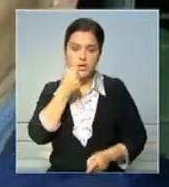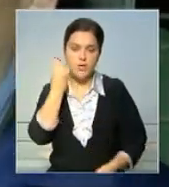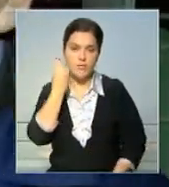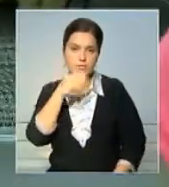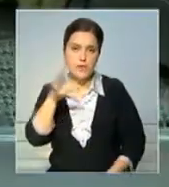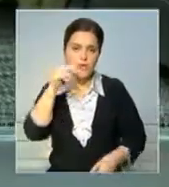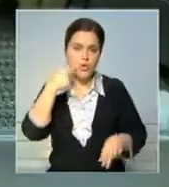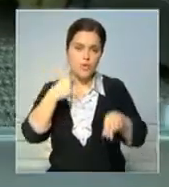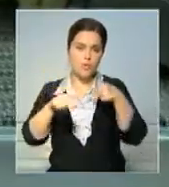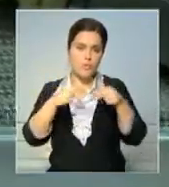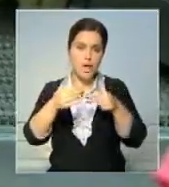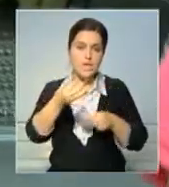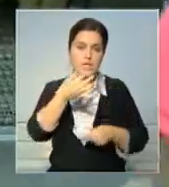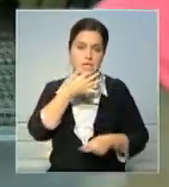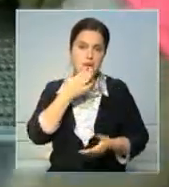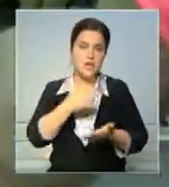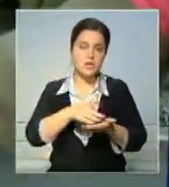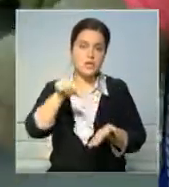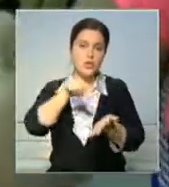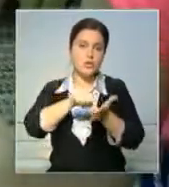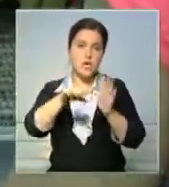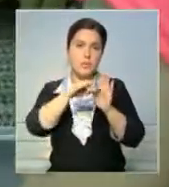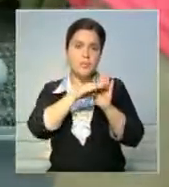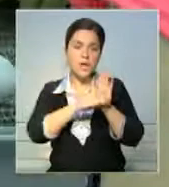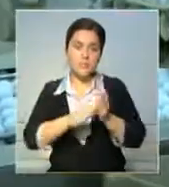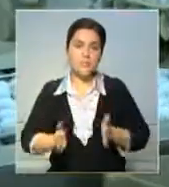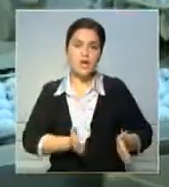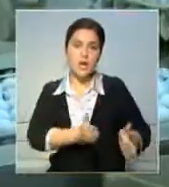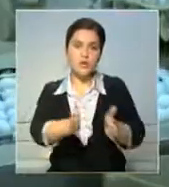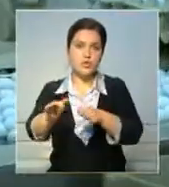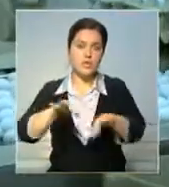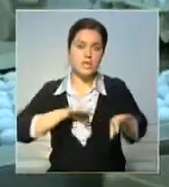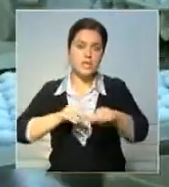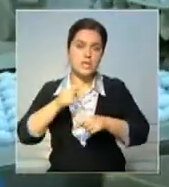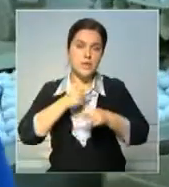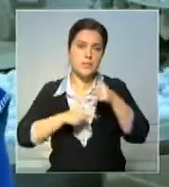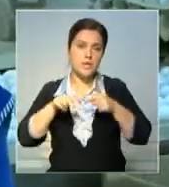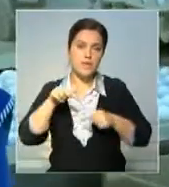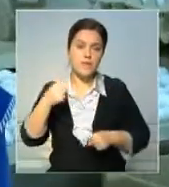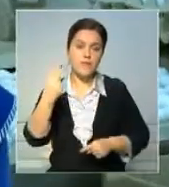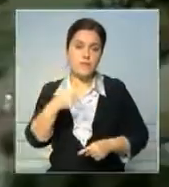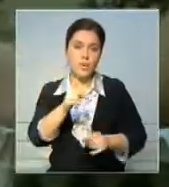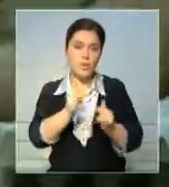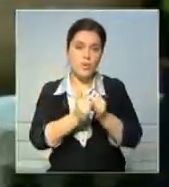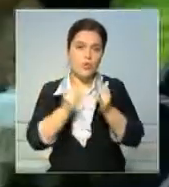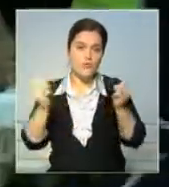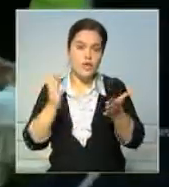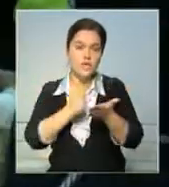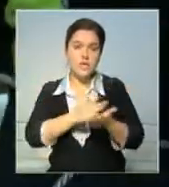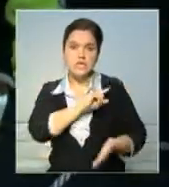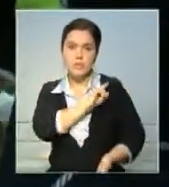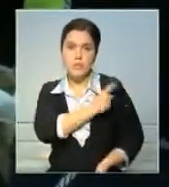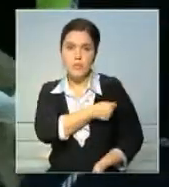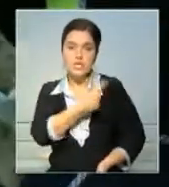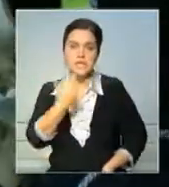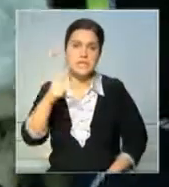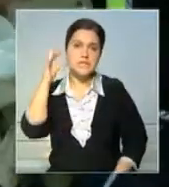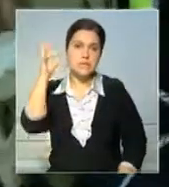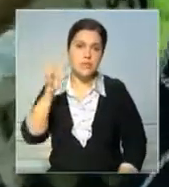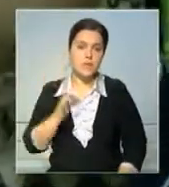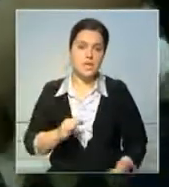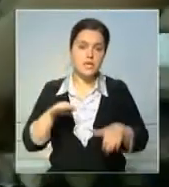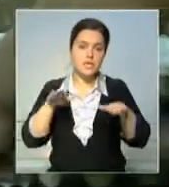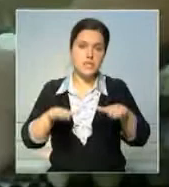пользуется спросом. Участие в программе «Дорожная карта бизнеса 2020» позволило фабрике увеличить мощность на 30%.